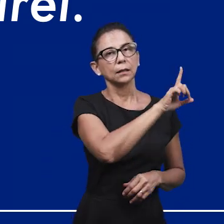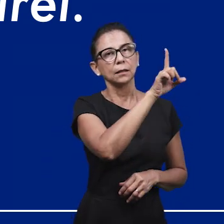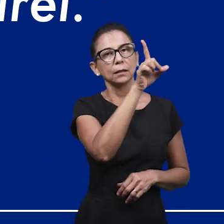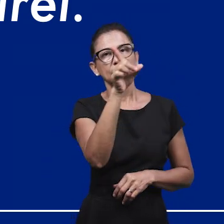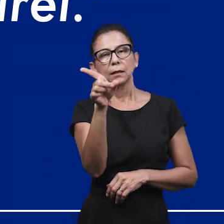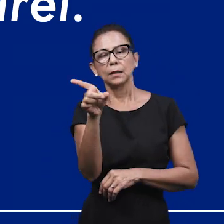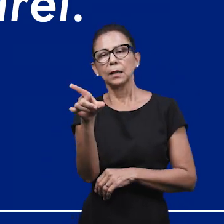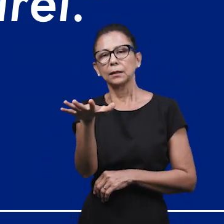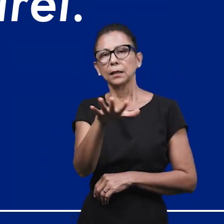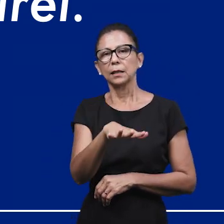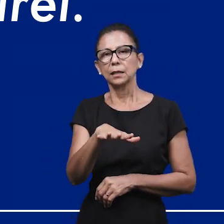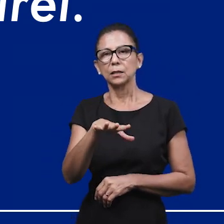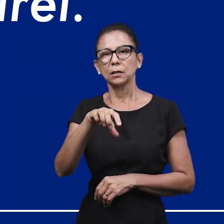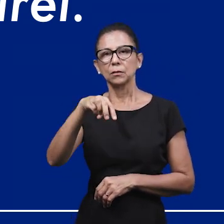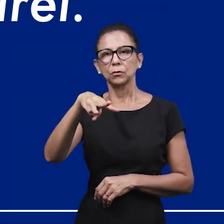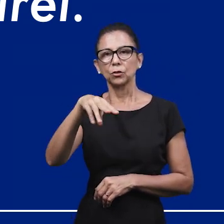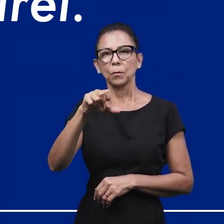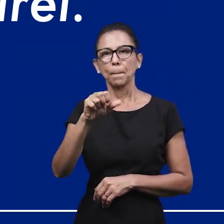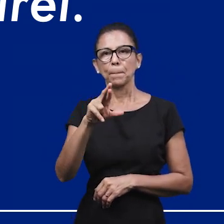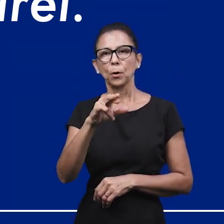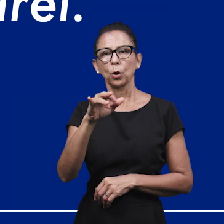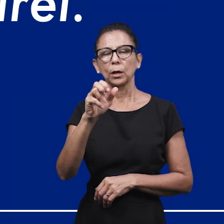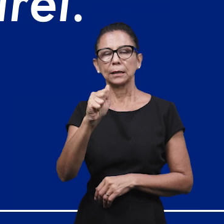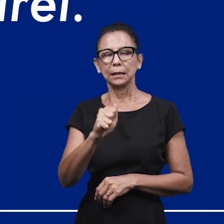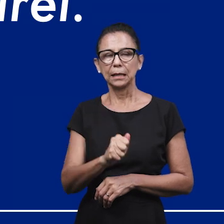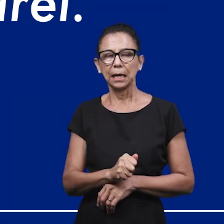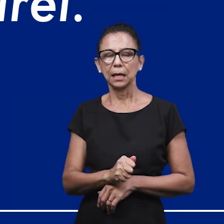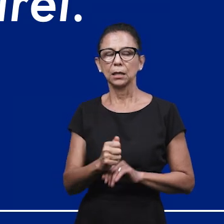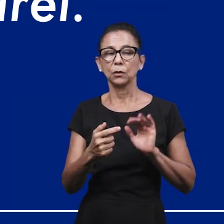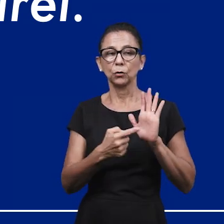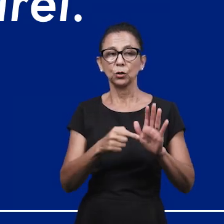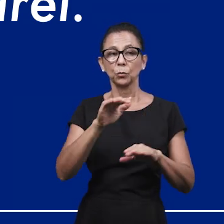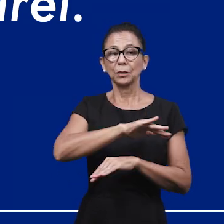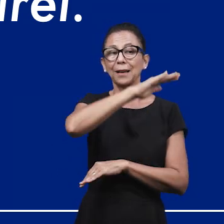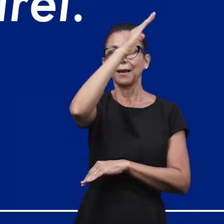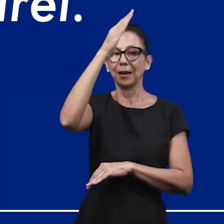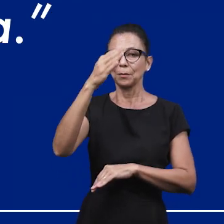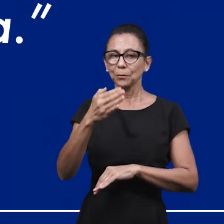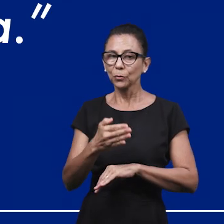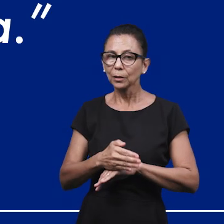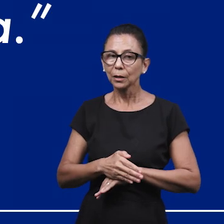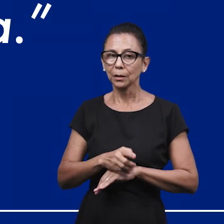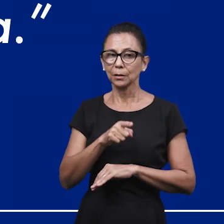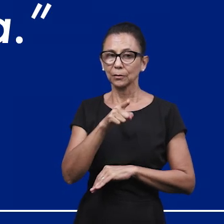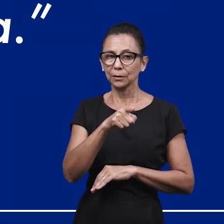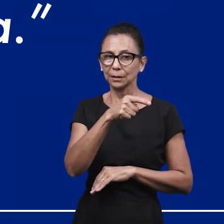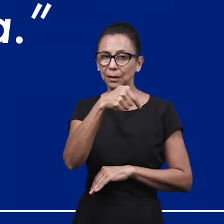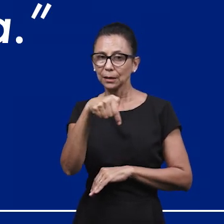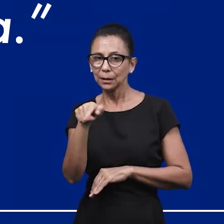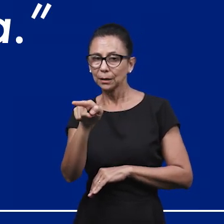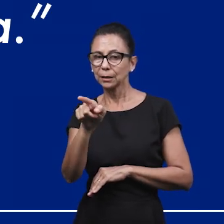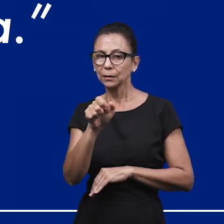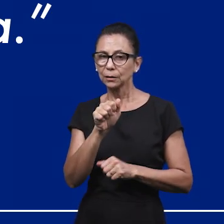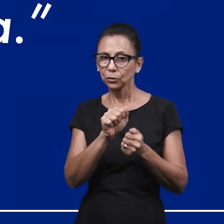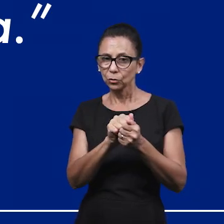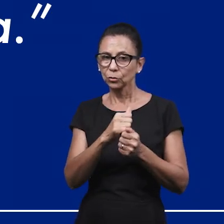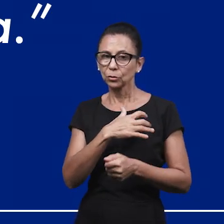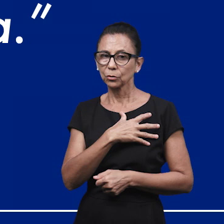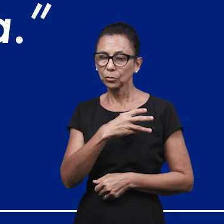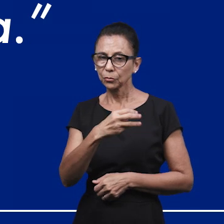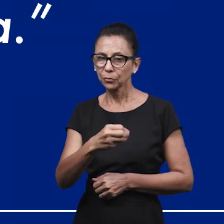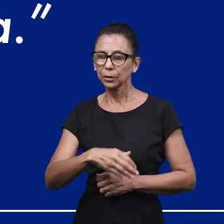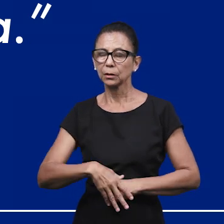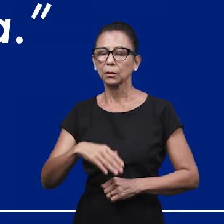montagnes que je te montrerai. Chapitre 22, verset 3 dit, alors Abraham s'est levé le